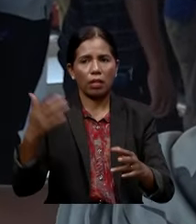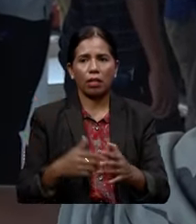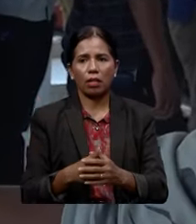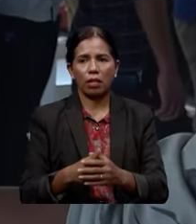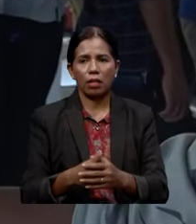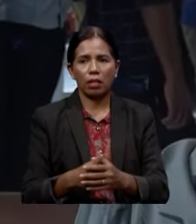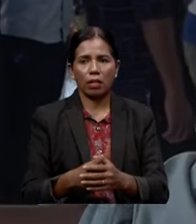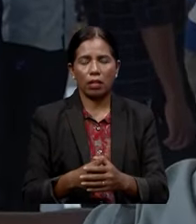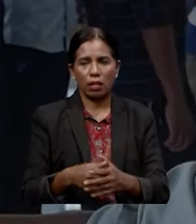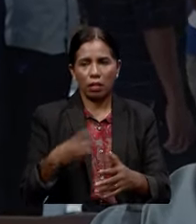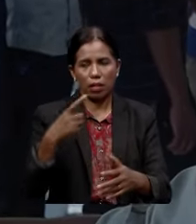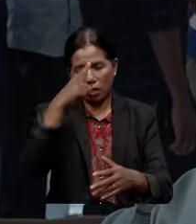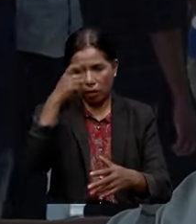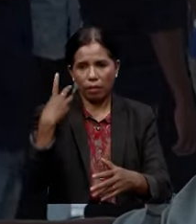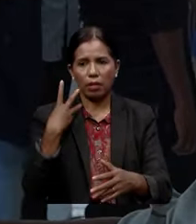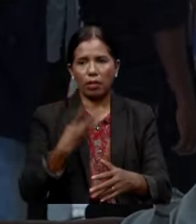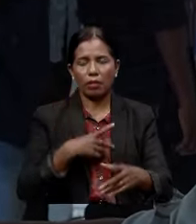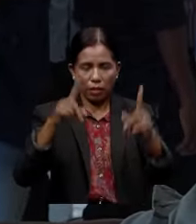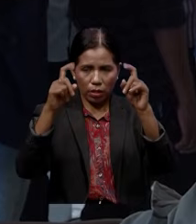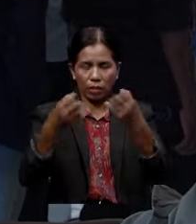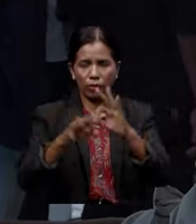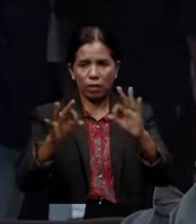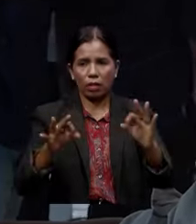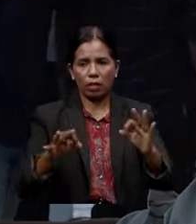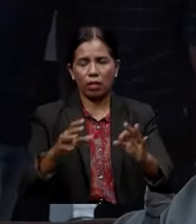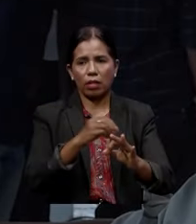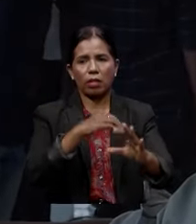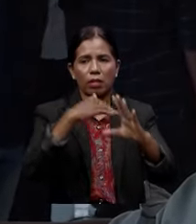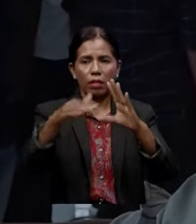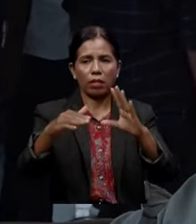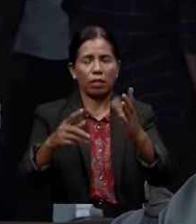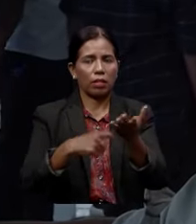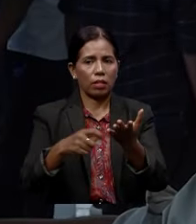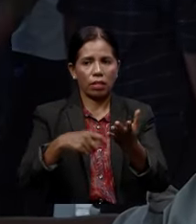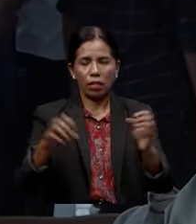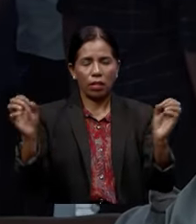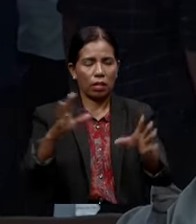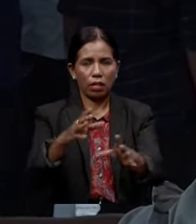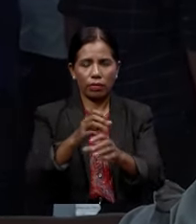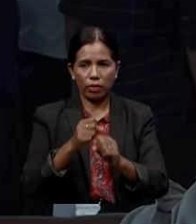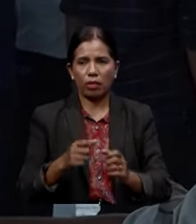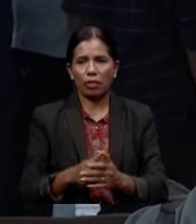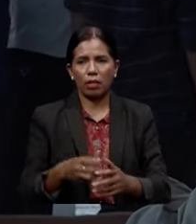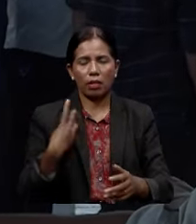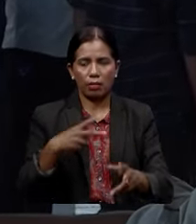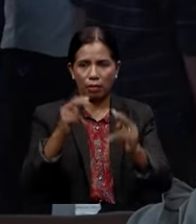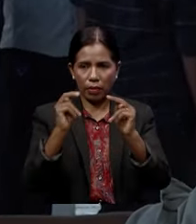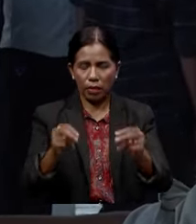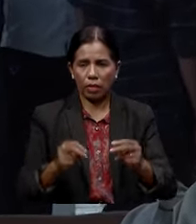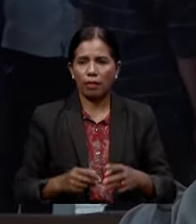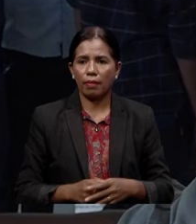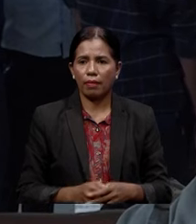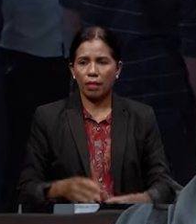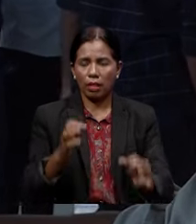grabar la dia. Tambah ami izami hotu, na mai be grabar la dia. Ba tekniku la lasimu. Nema kami persijaran se